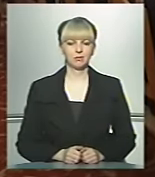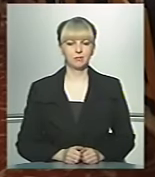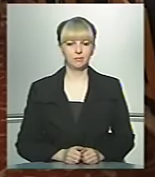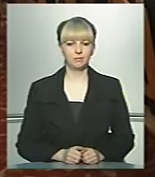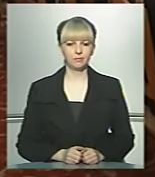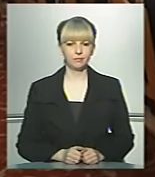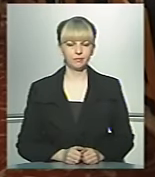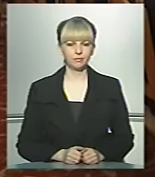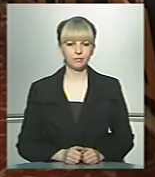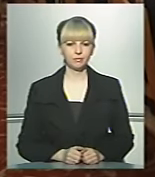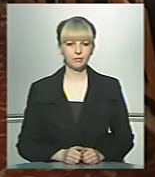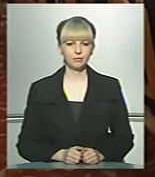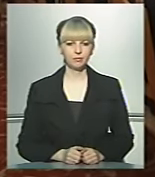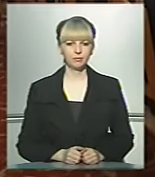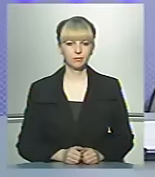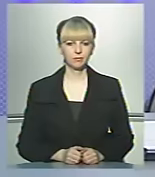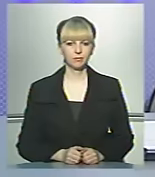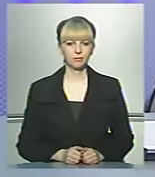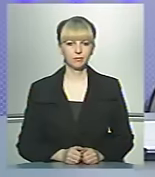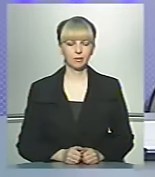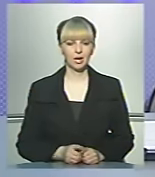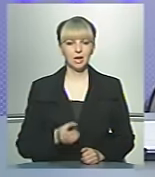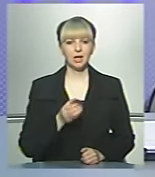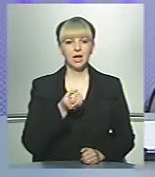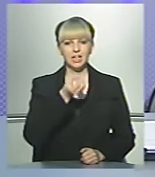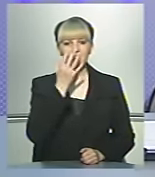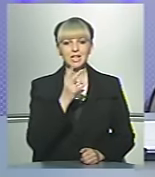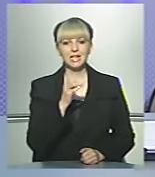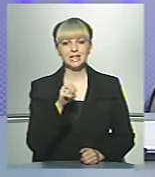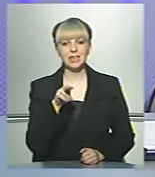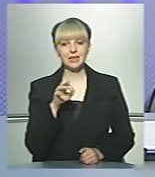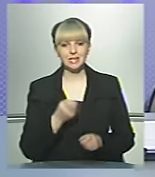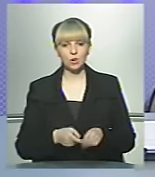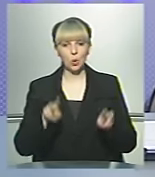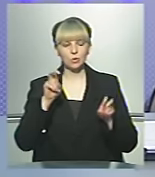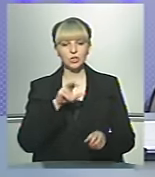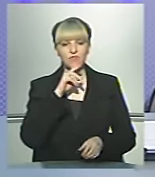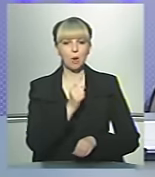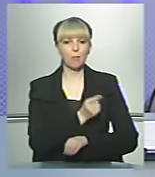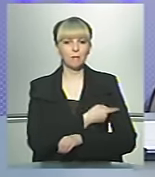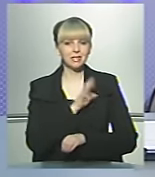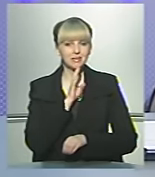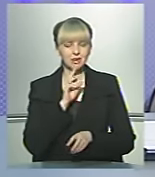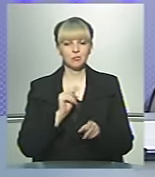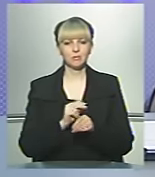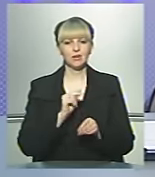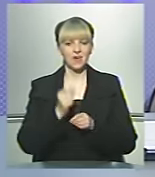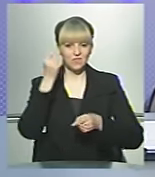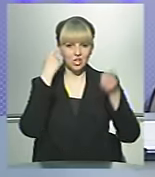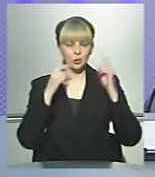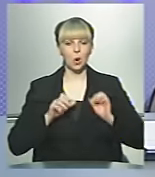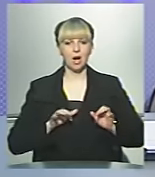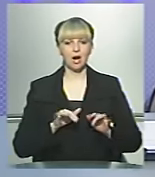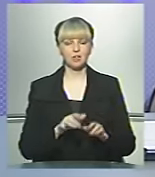Лупай, Іван Чижик, телеканал «Буковина». «Квіти надії» – під такою назвою чернівецькі майстрині провели віртуальну акцію